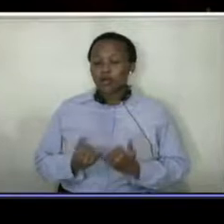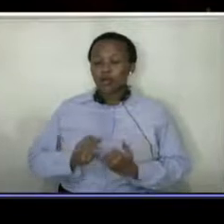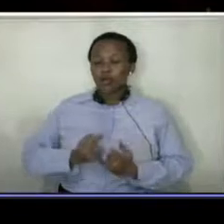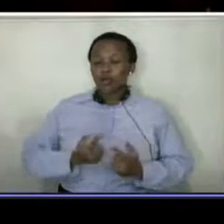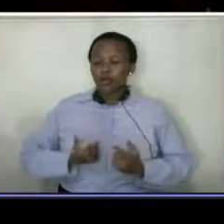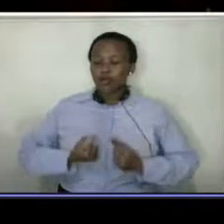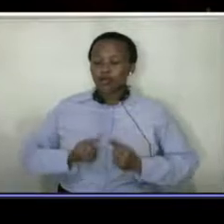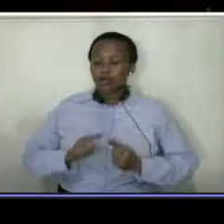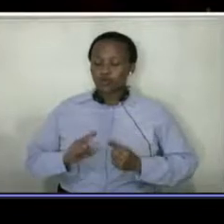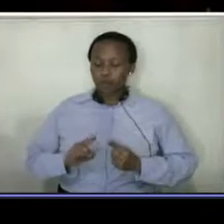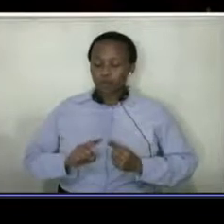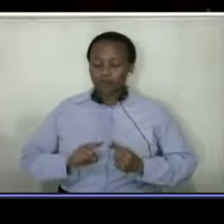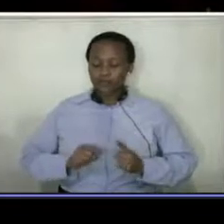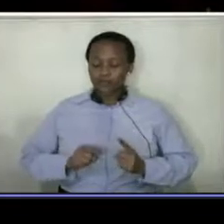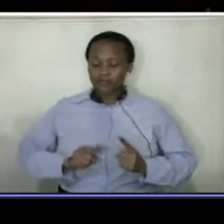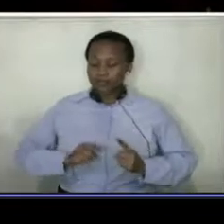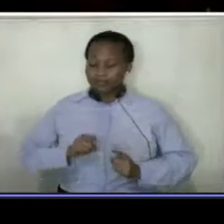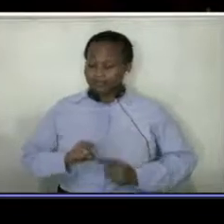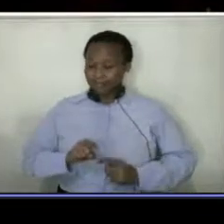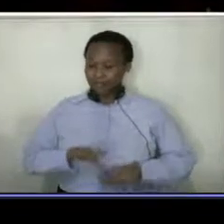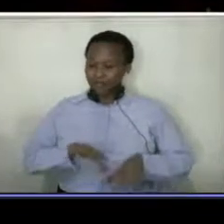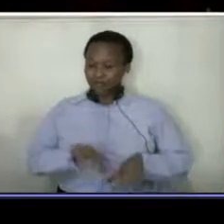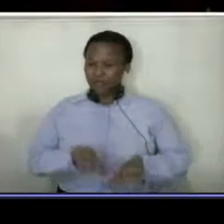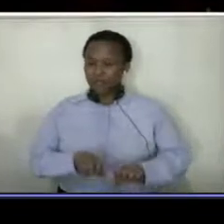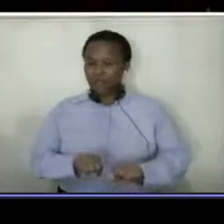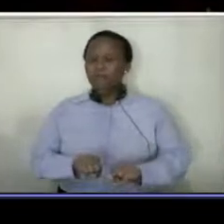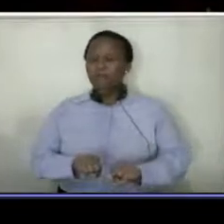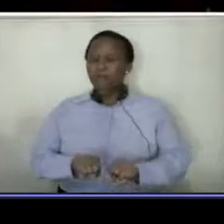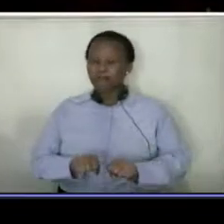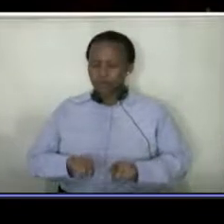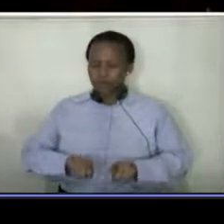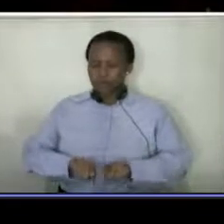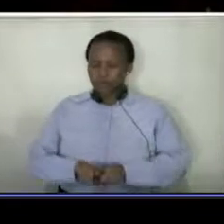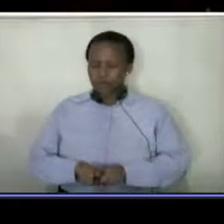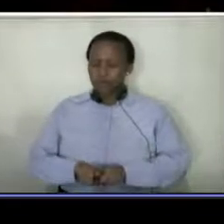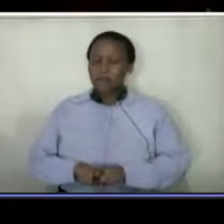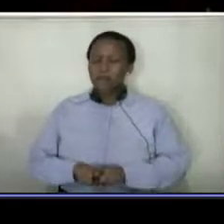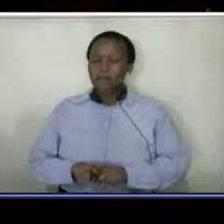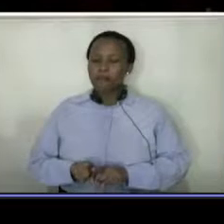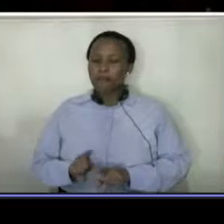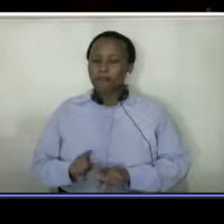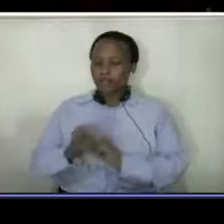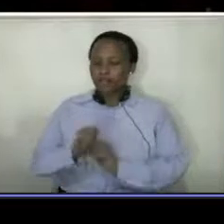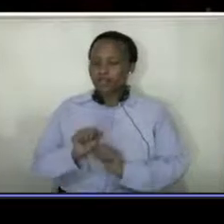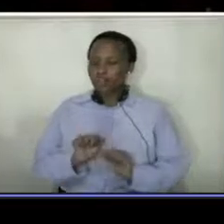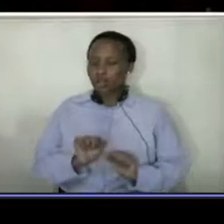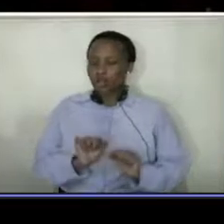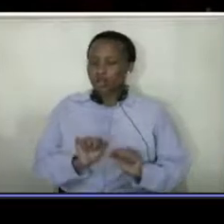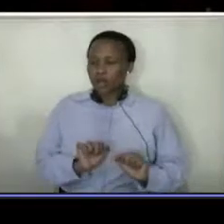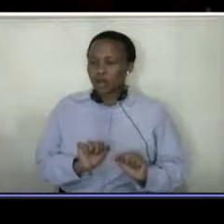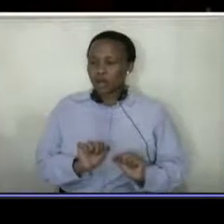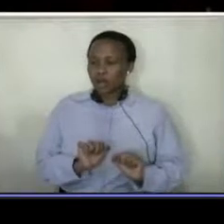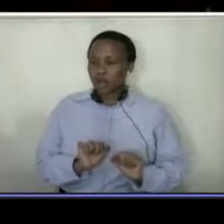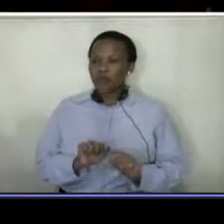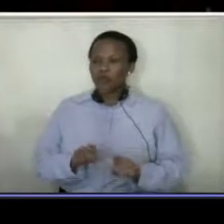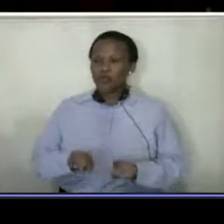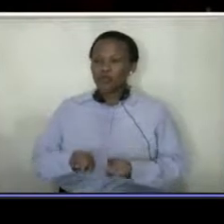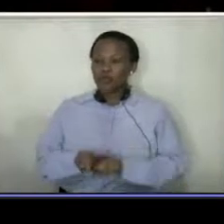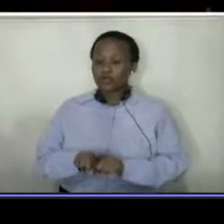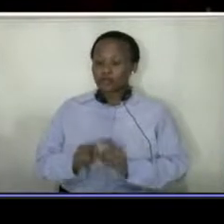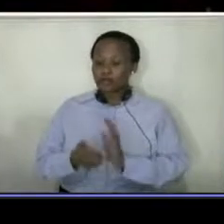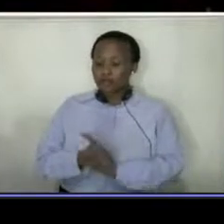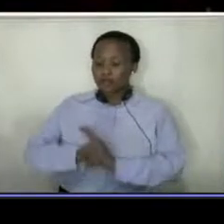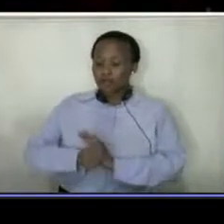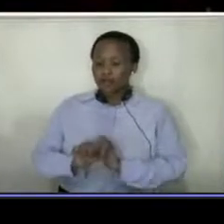yisiko ngqangi ukufundisa nokuthuthukisa ulwazi lamakhansela nasekwakhiweni kombimbi olunozinzo. Lokhu